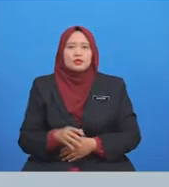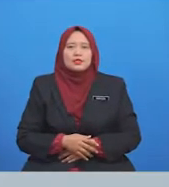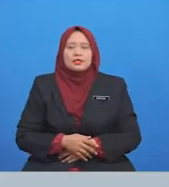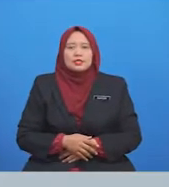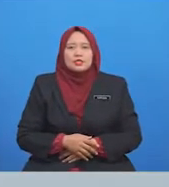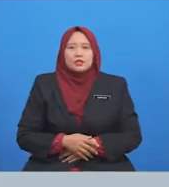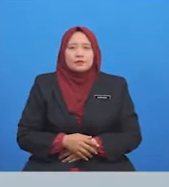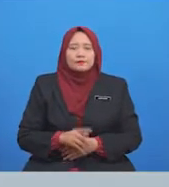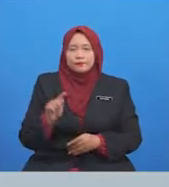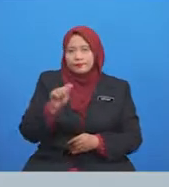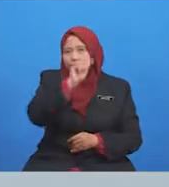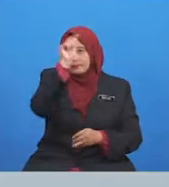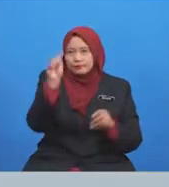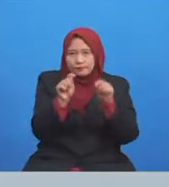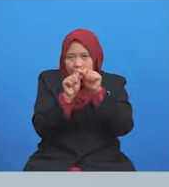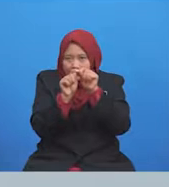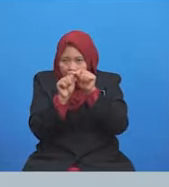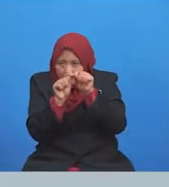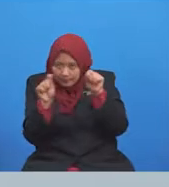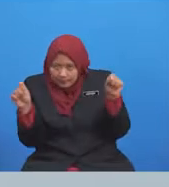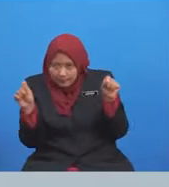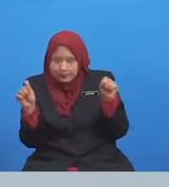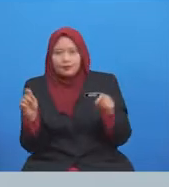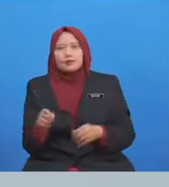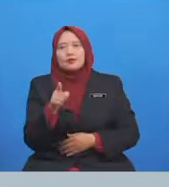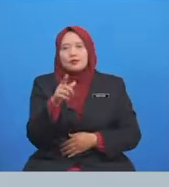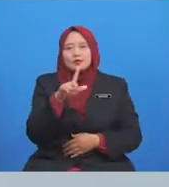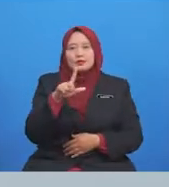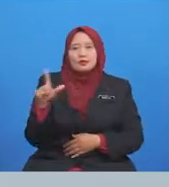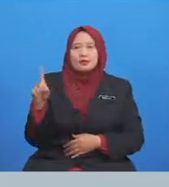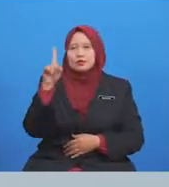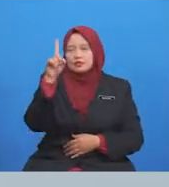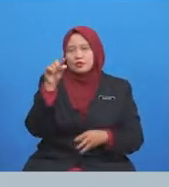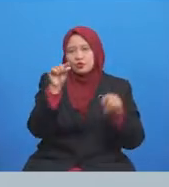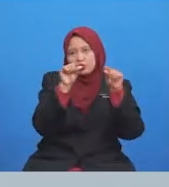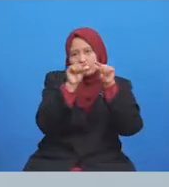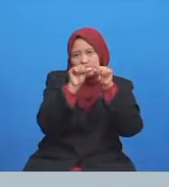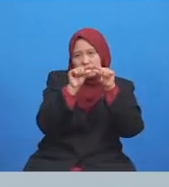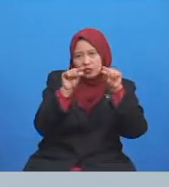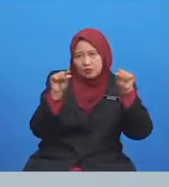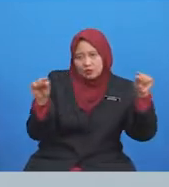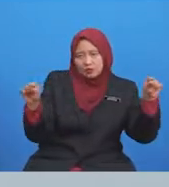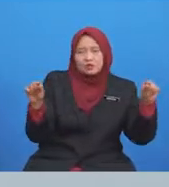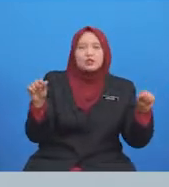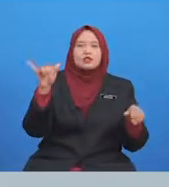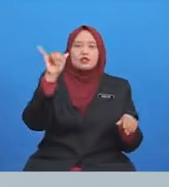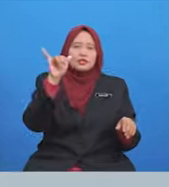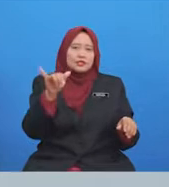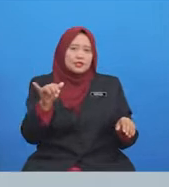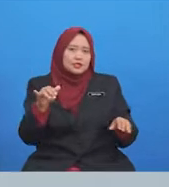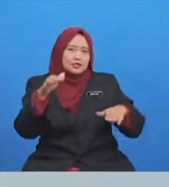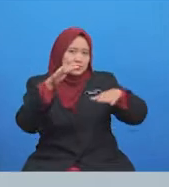Tangen kepada bulatan ialah suatu garis lurus yang menyentuh bulatan